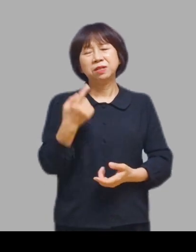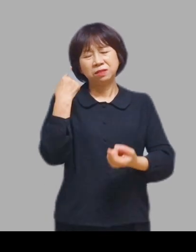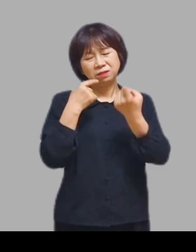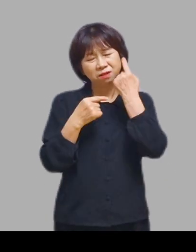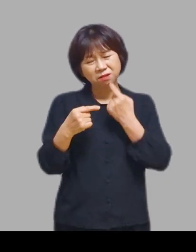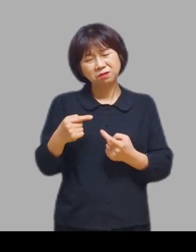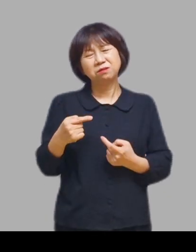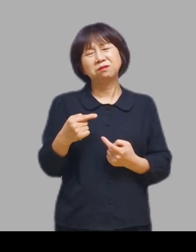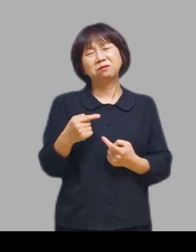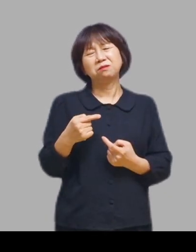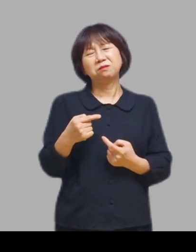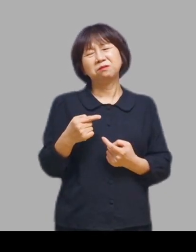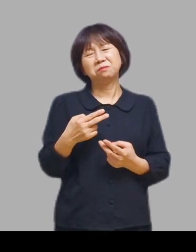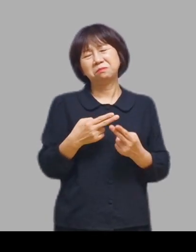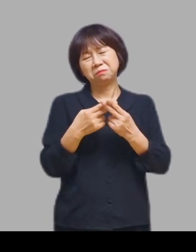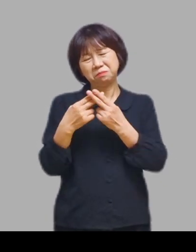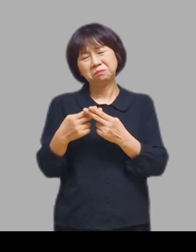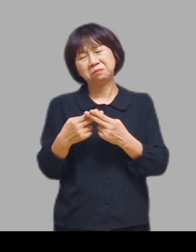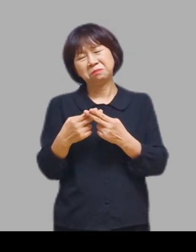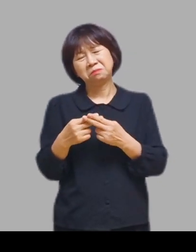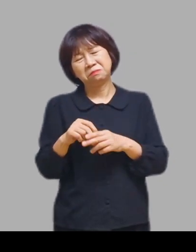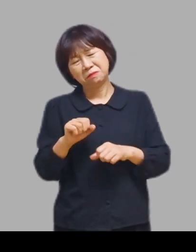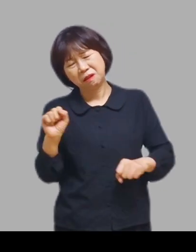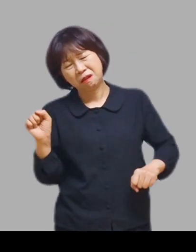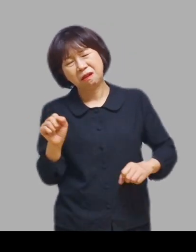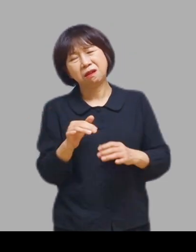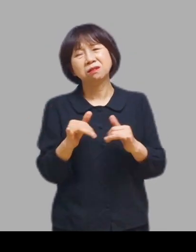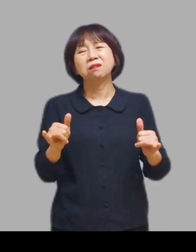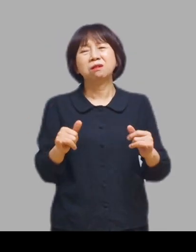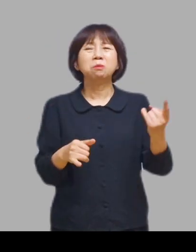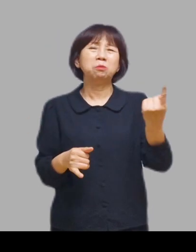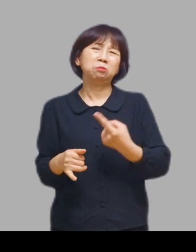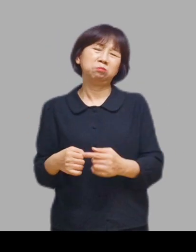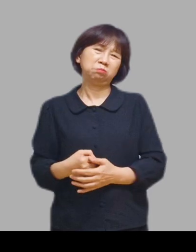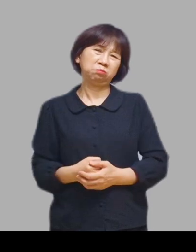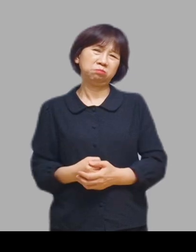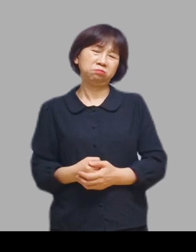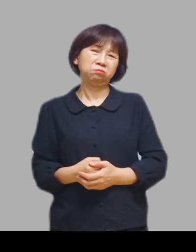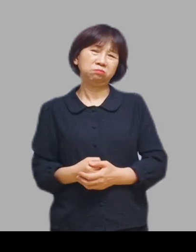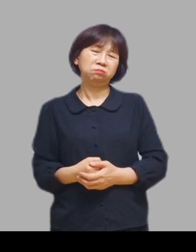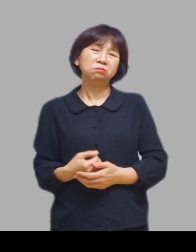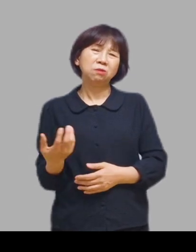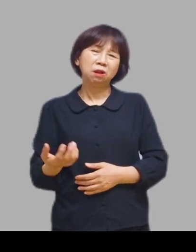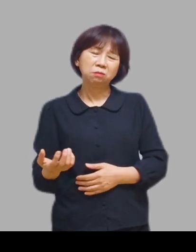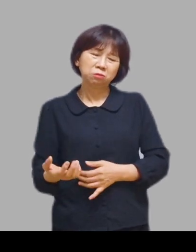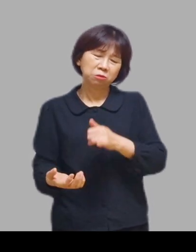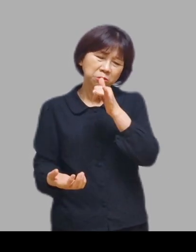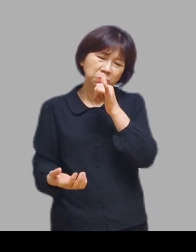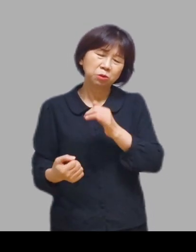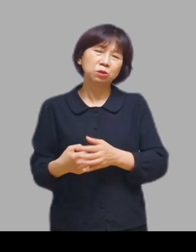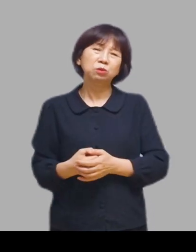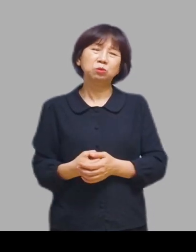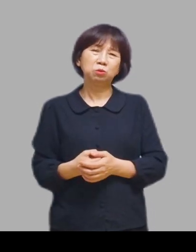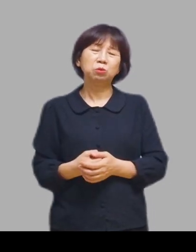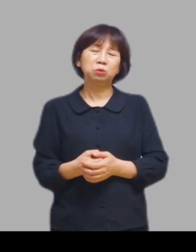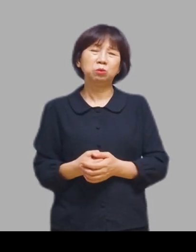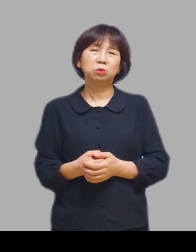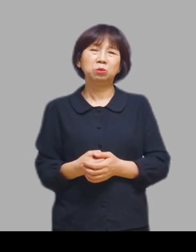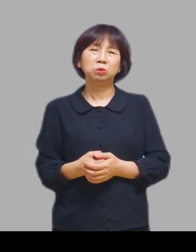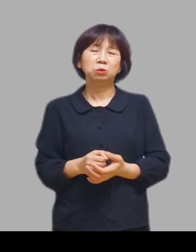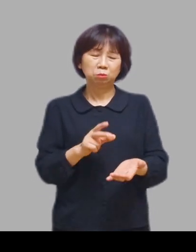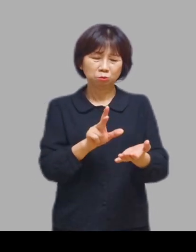상처 있는 사람이 옵니다. 지친 사람이 옵니다. 뭔가 사정이 있는 사람이 교회에